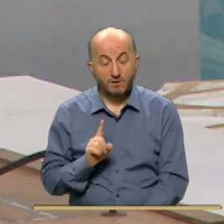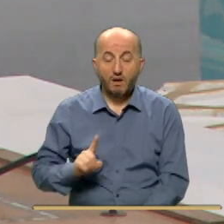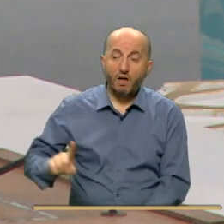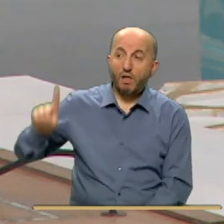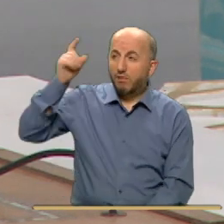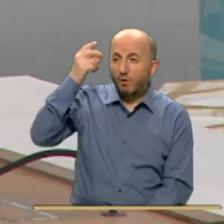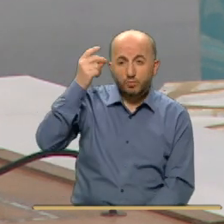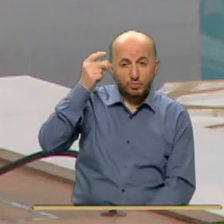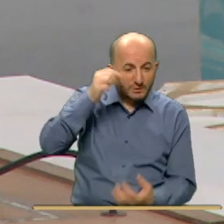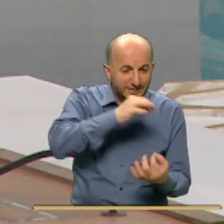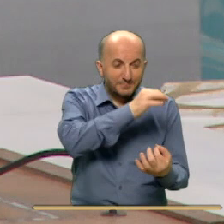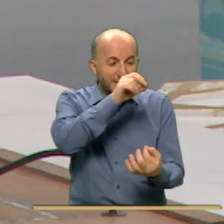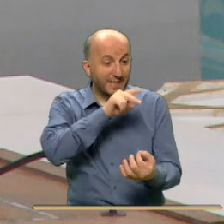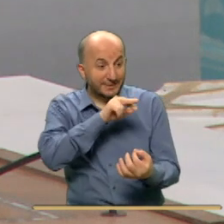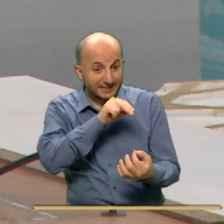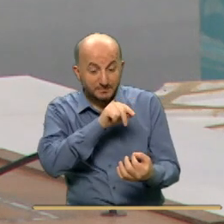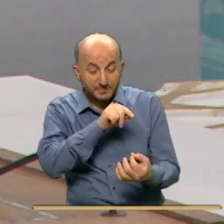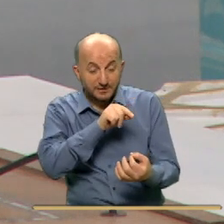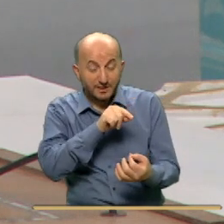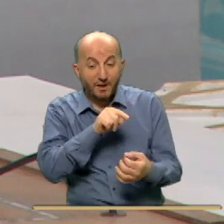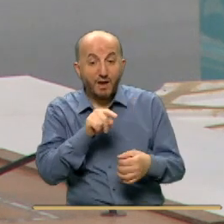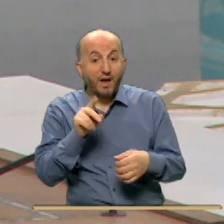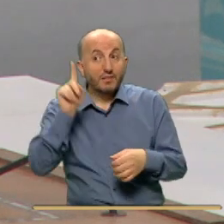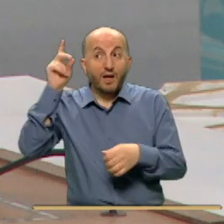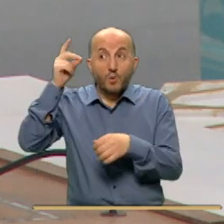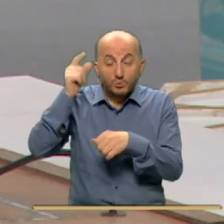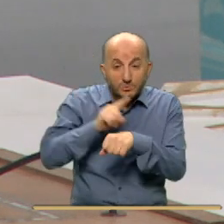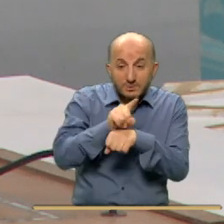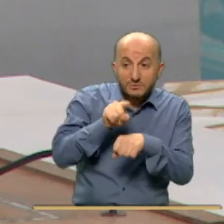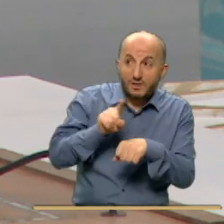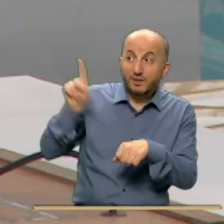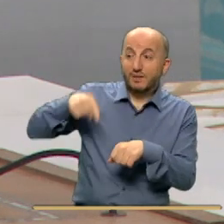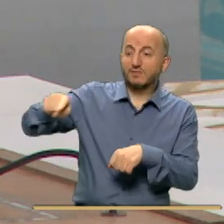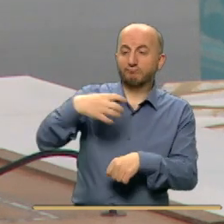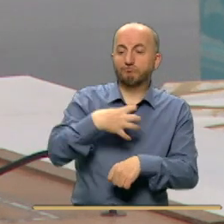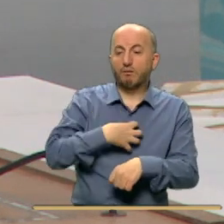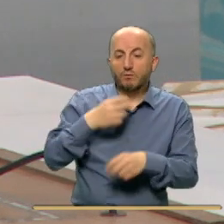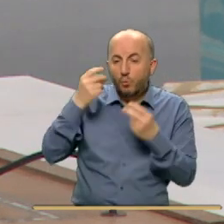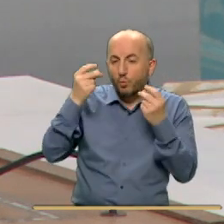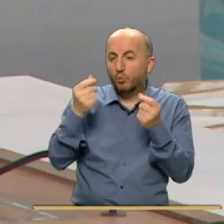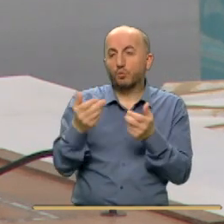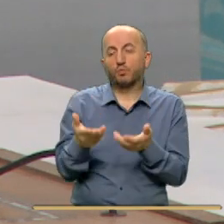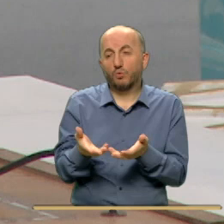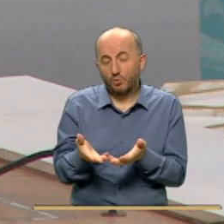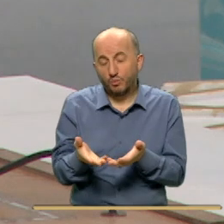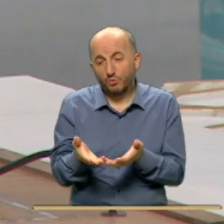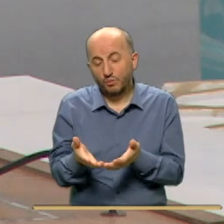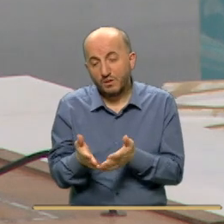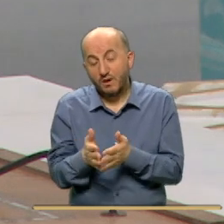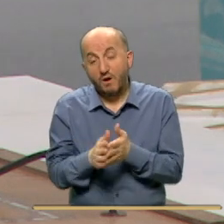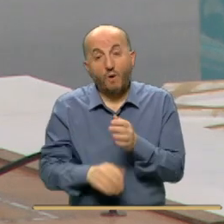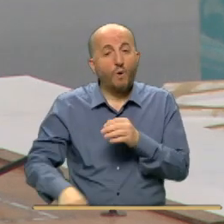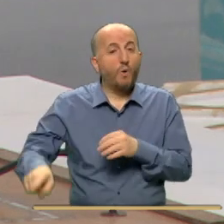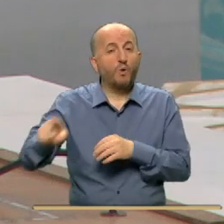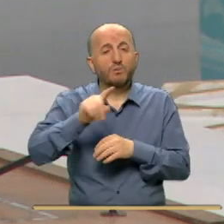Allah'ı unutanlar gibi, Allah'ı unuttuğunuz zaman Allah da size kendi kendinizi unutturur. اُولَٰئِكَ هُمُ الْفَاسِقُونَ. İşte